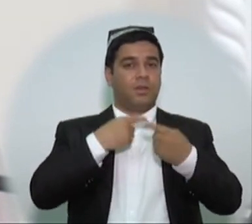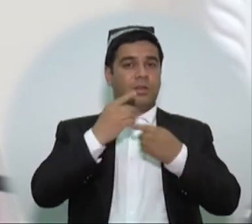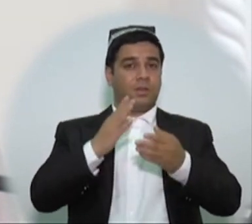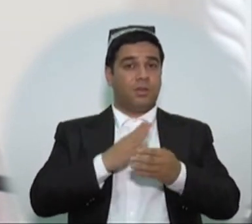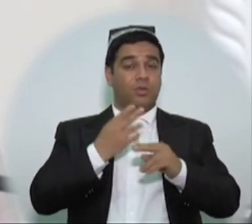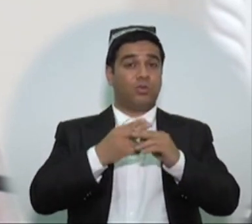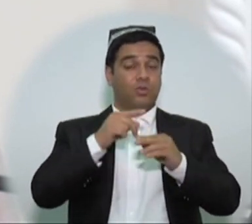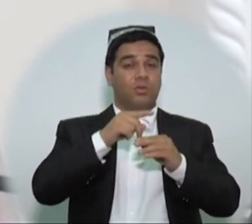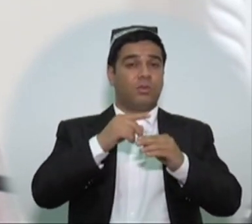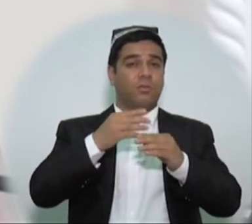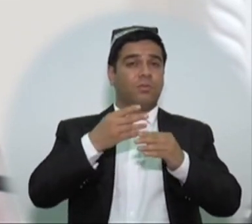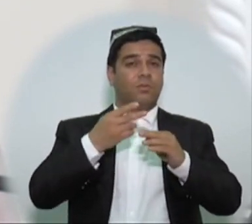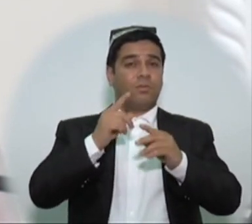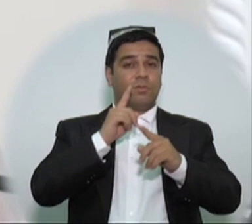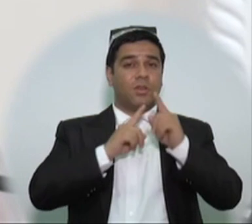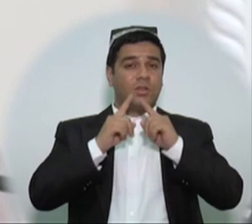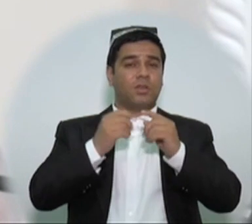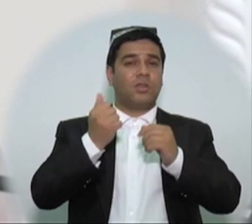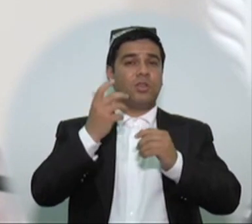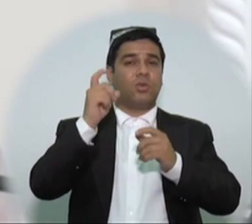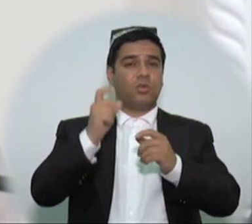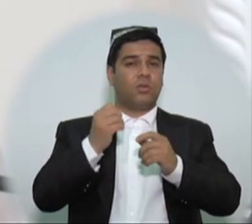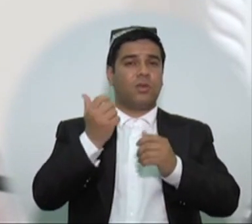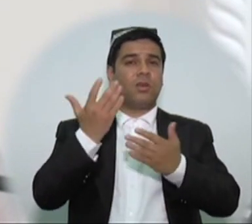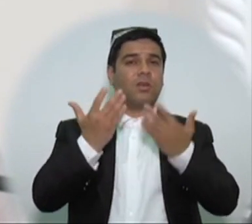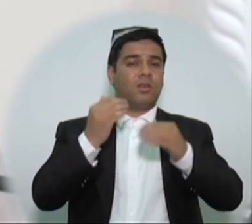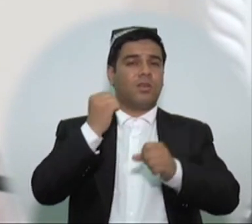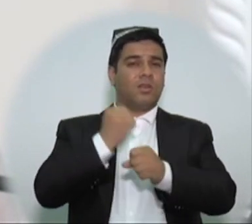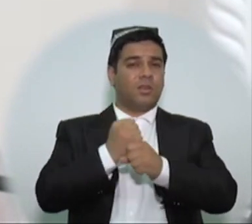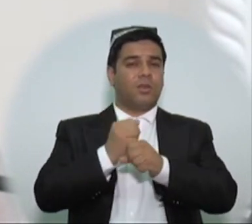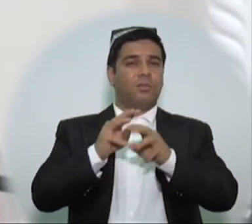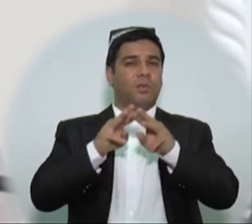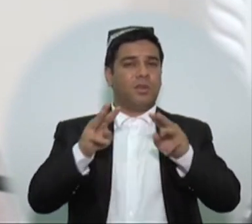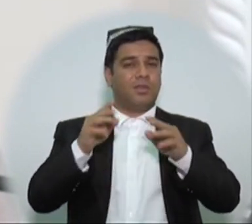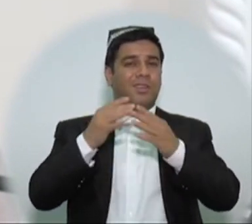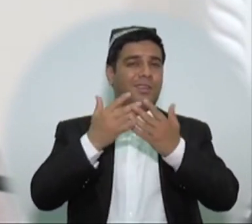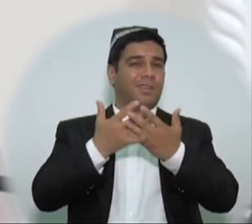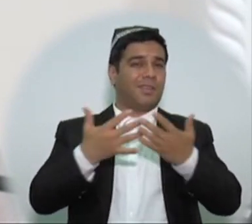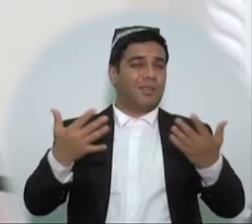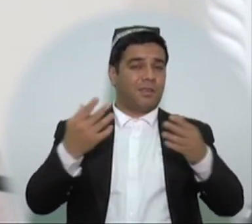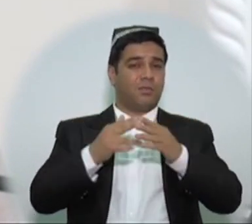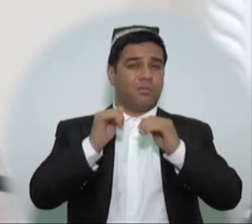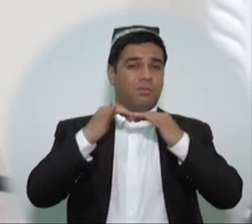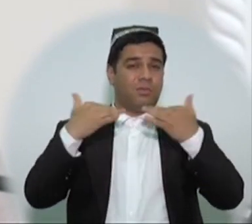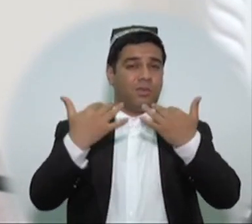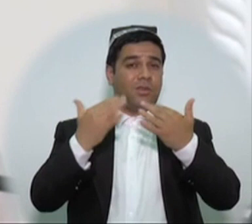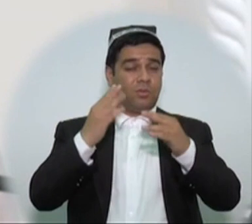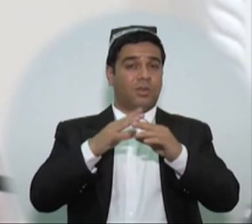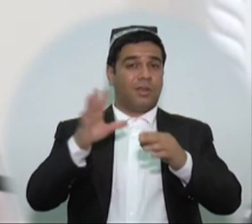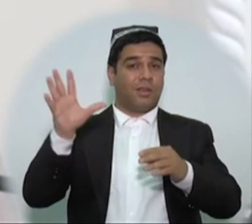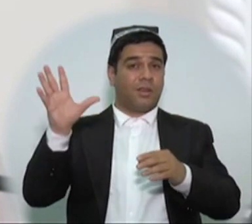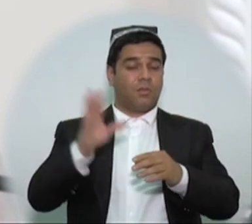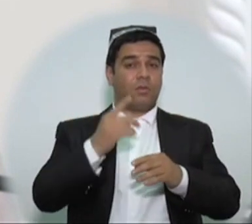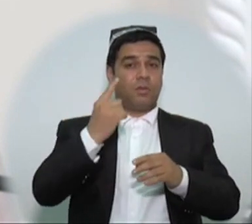O'sha majlisga nechta odam, qaysi kasbda, vazirmi, boshqami, kim yig'ilgan bo'lsa,